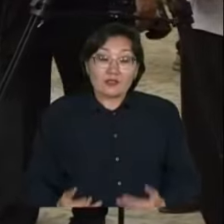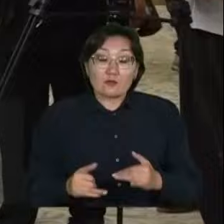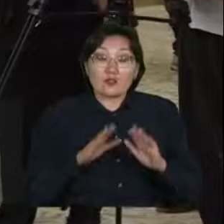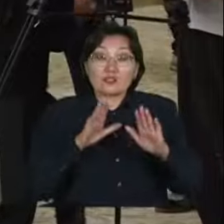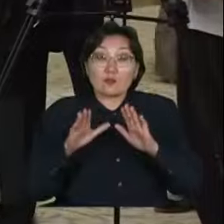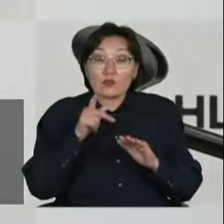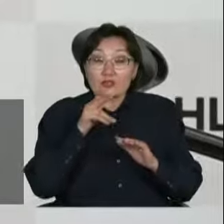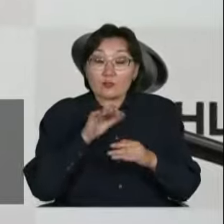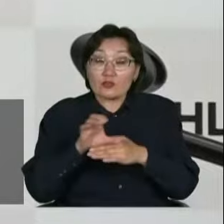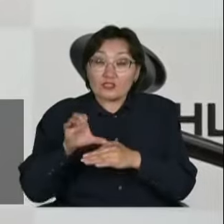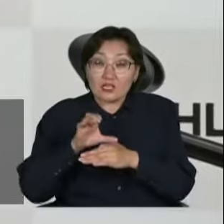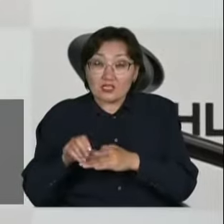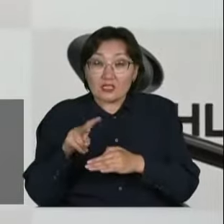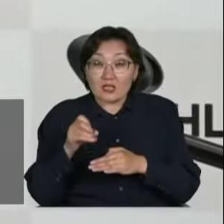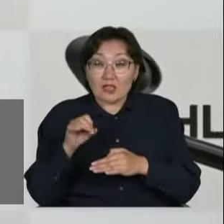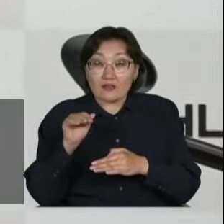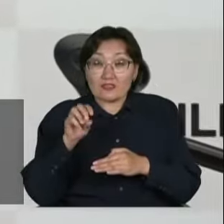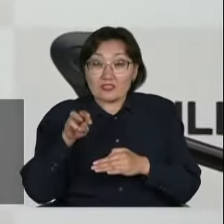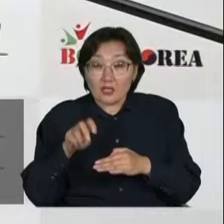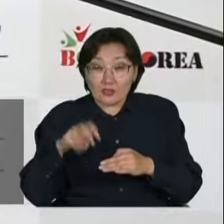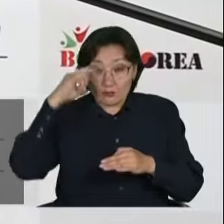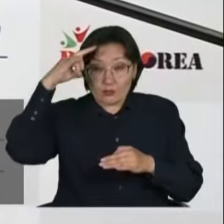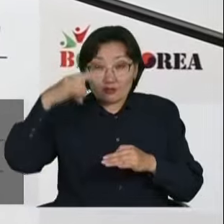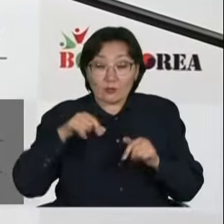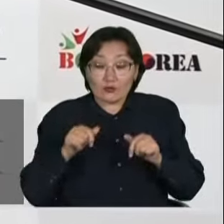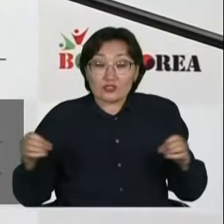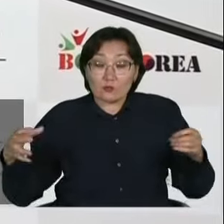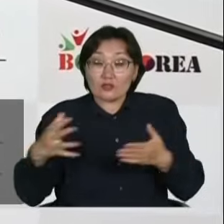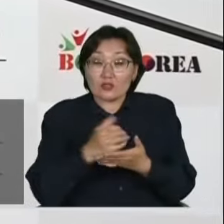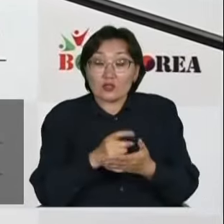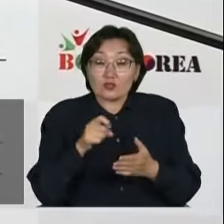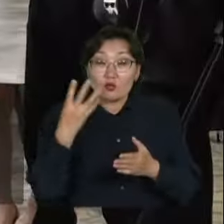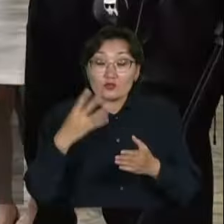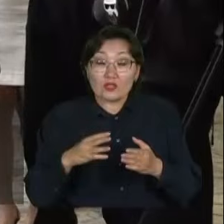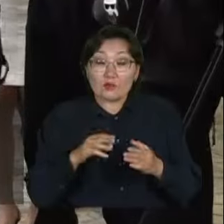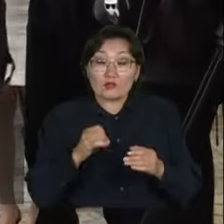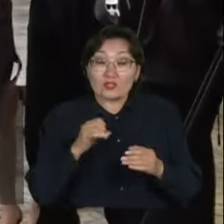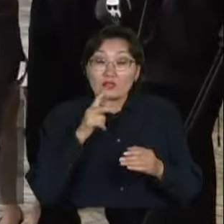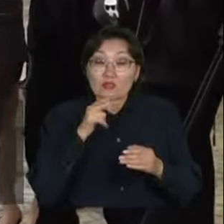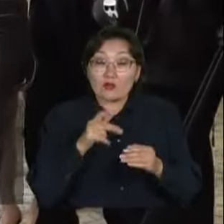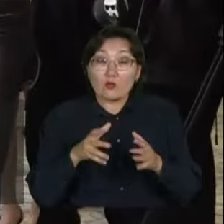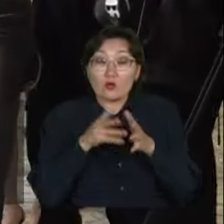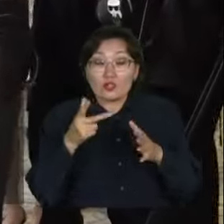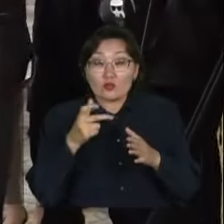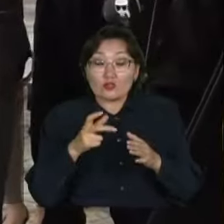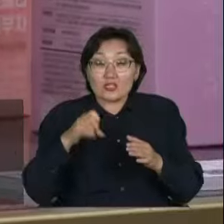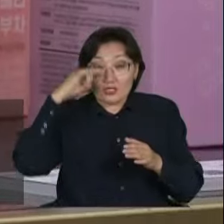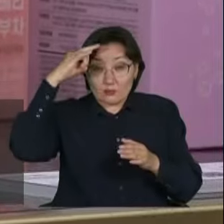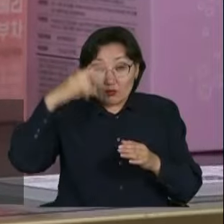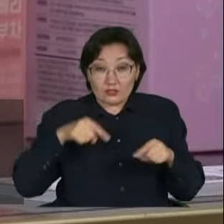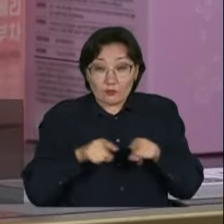Выставка корейских товаров K-Lifestyle in Kazakhstan в этом году собрала 140 южнокорейских и более 300 казахстанских компаний.